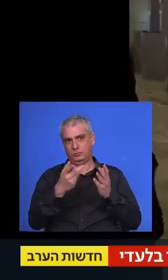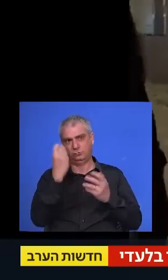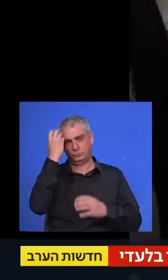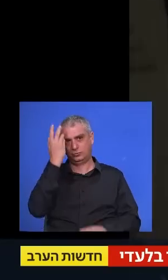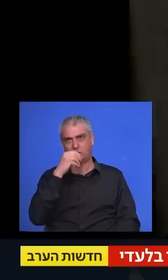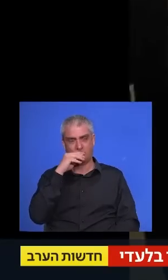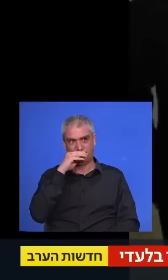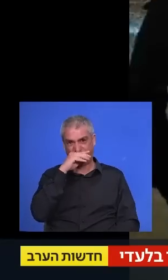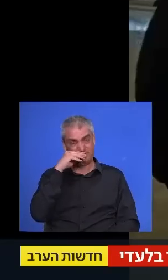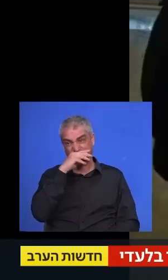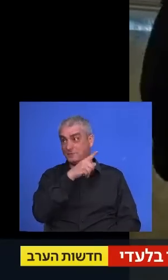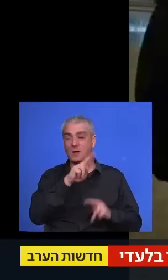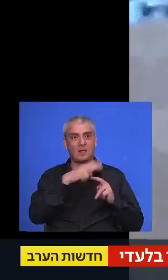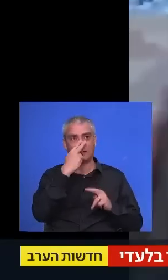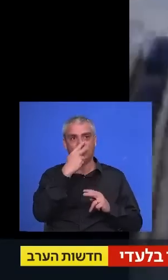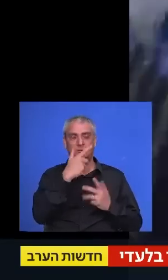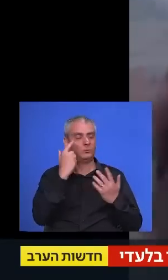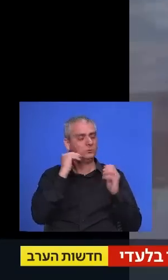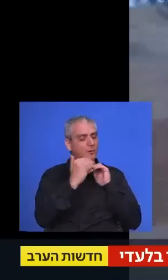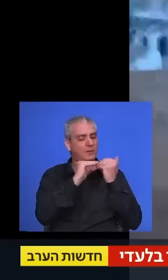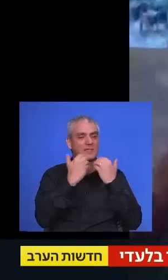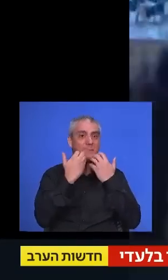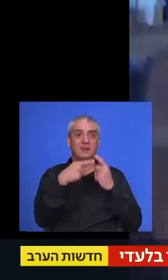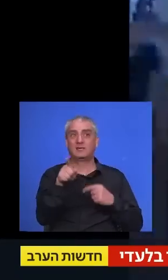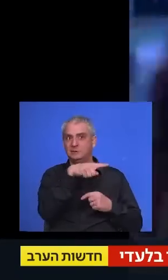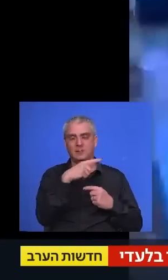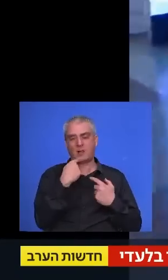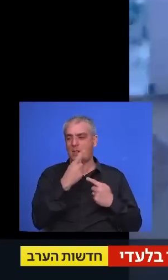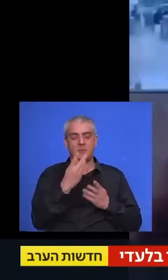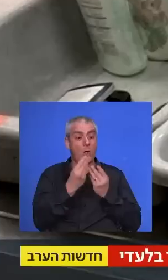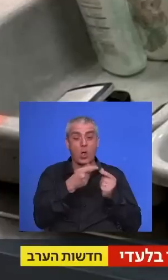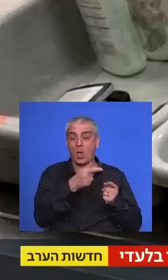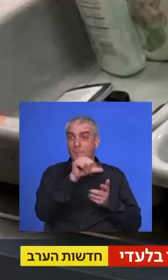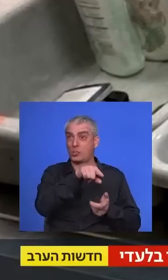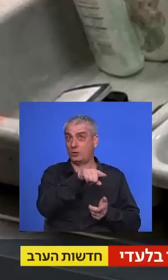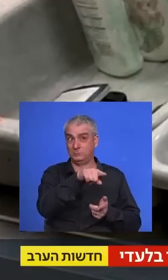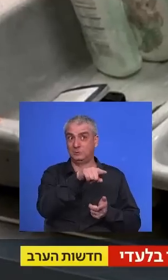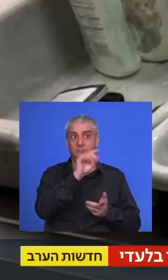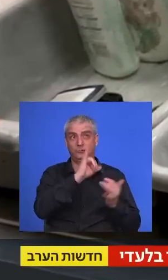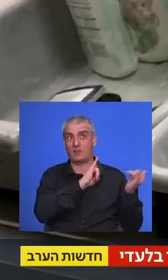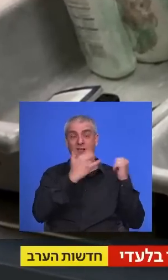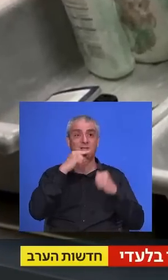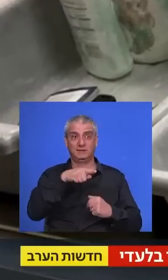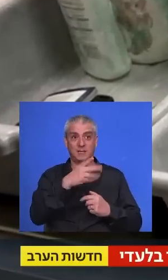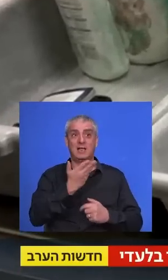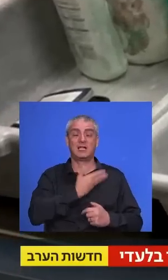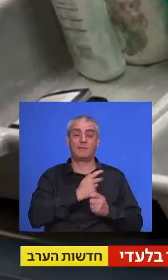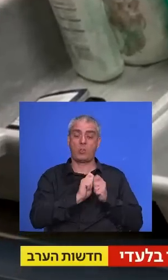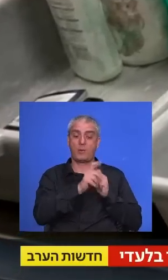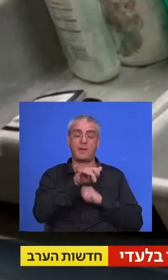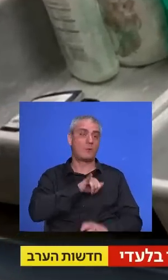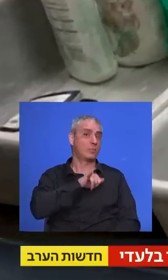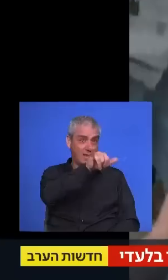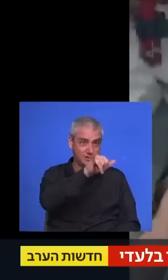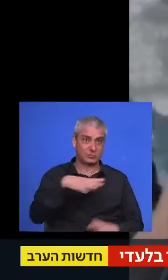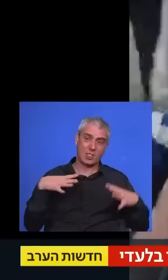באופן אבסורדי ינסו החשודים לתאם את גרסתם ולטעון שהחומר הנוזלי שלשם הבאתו לארץ קיבלו מימון לטיסות